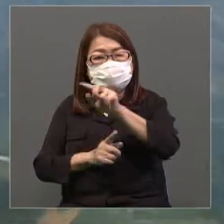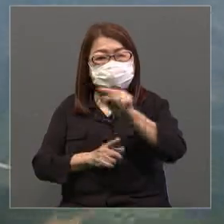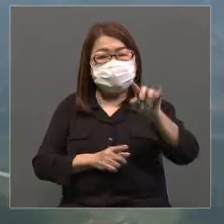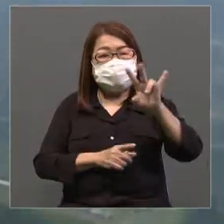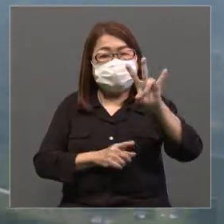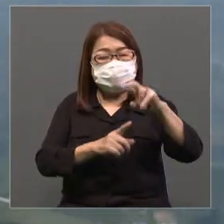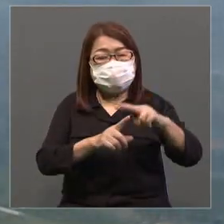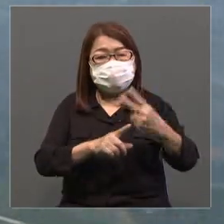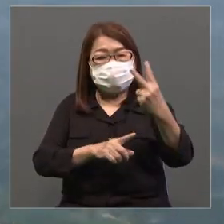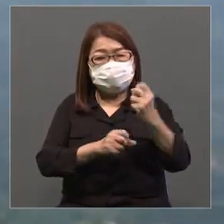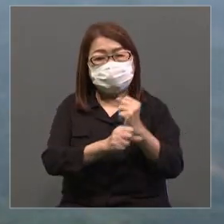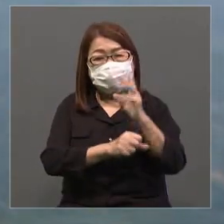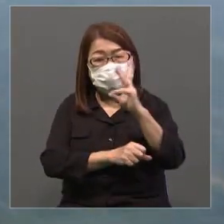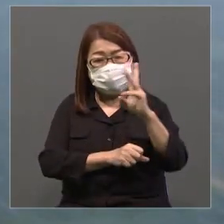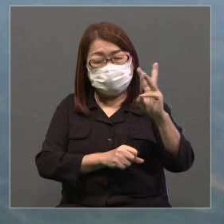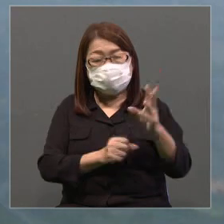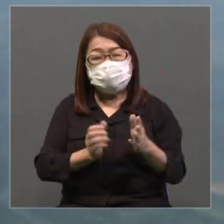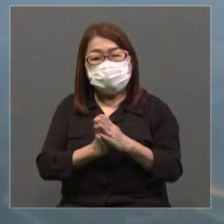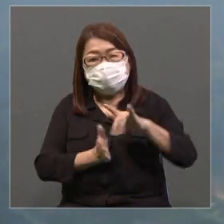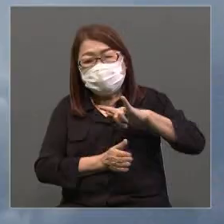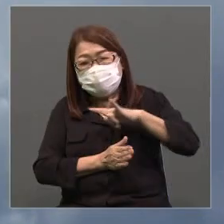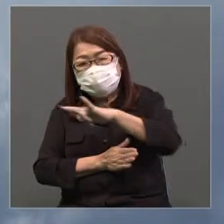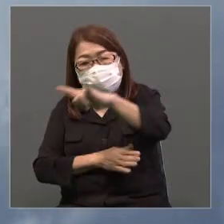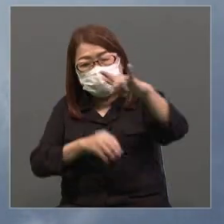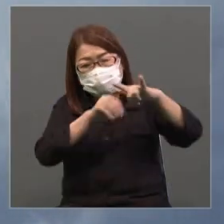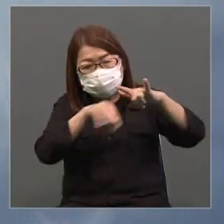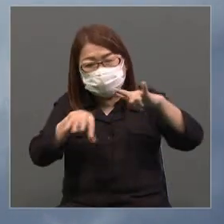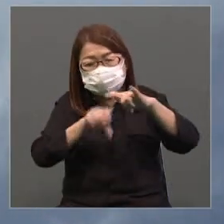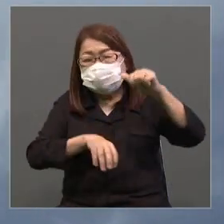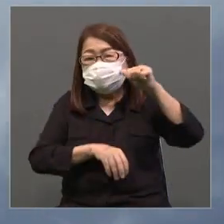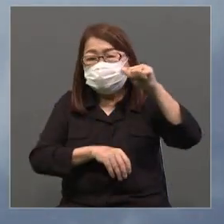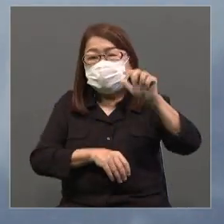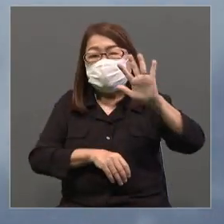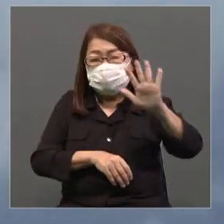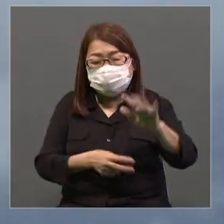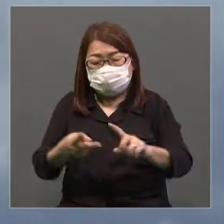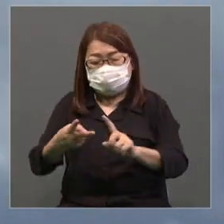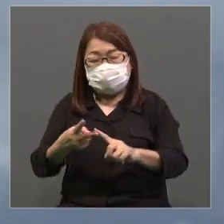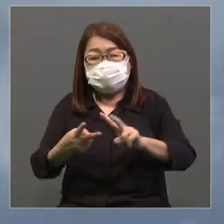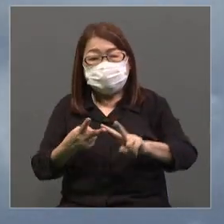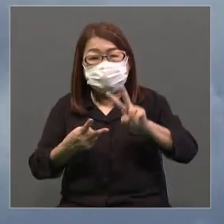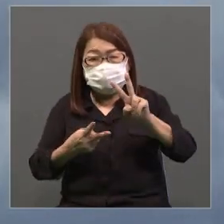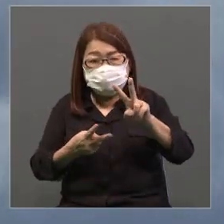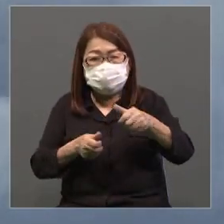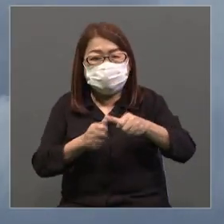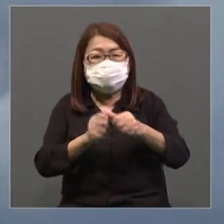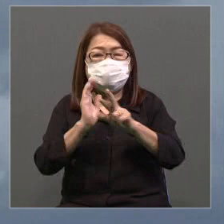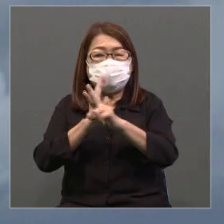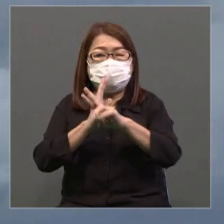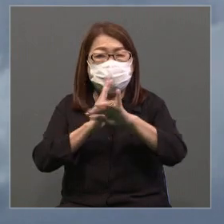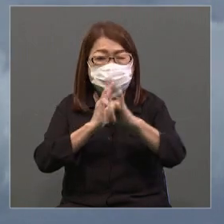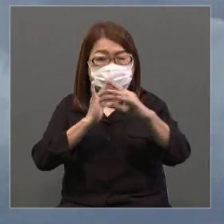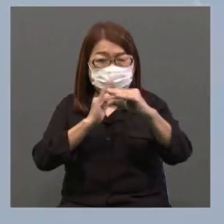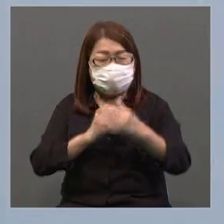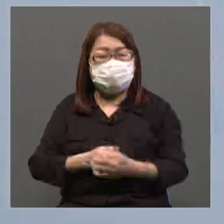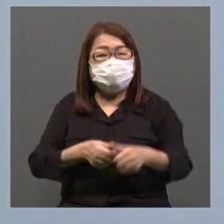กุมภาพันธ์2566รวมทั้งสิ้นนะครับ 5วันและอีกหน่วยนึงก็คือหน่วยปฏิบัติการฝนหลวงเคลื่อนที่เร็วจังหวัดระยองที่สนาม